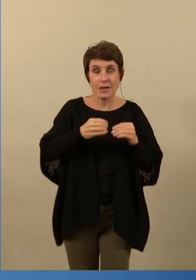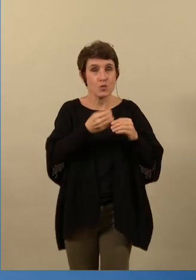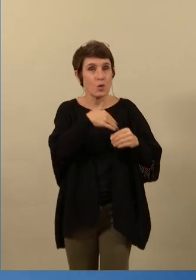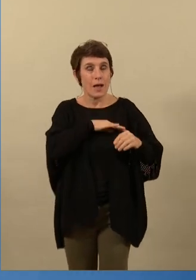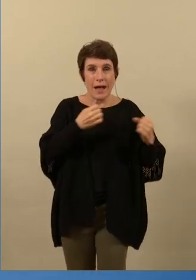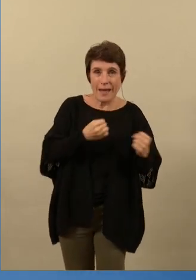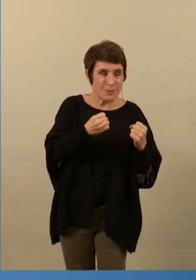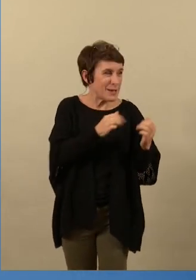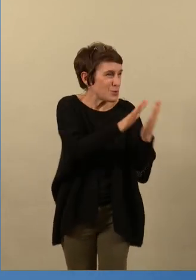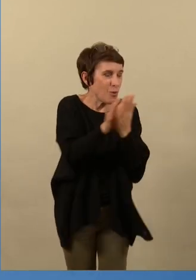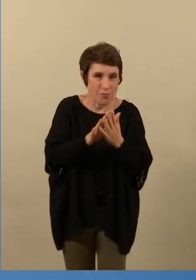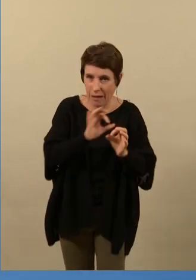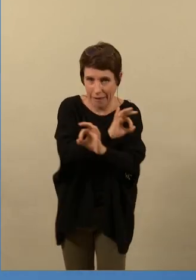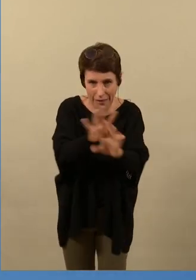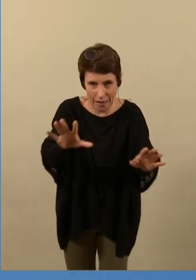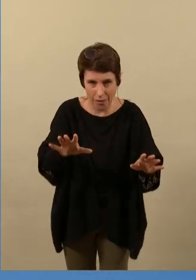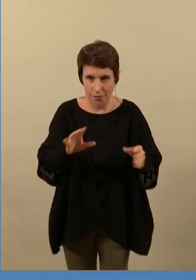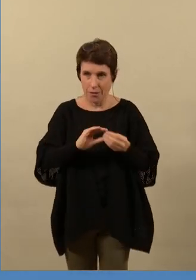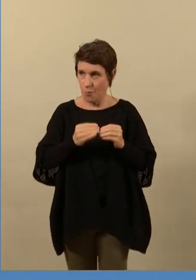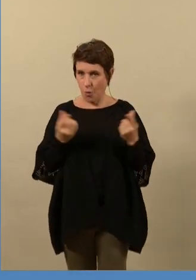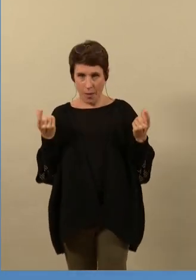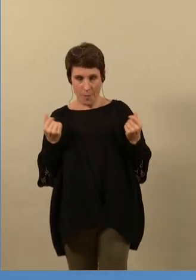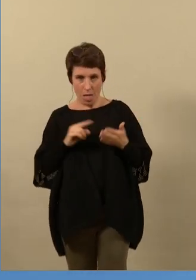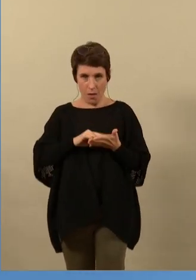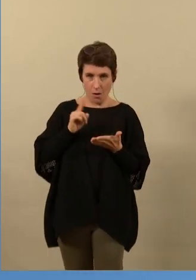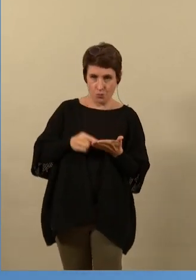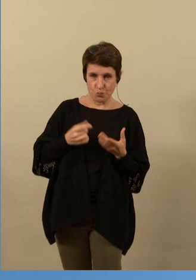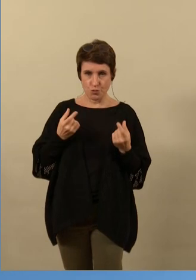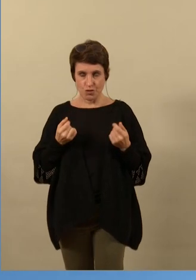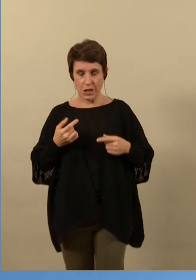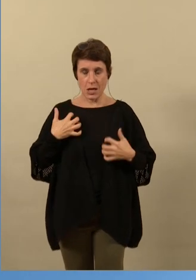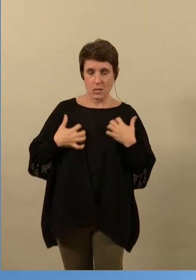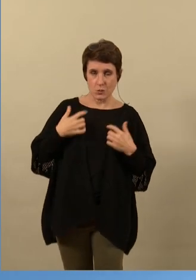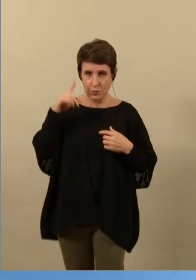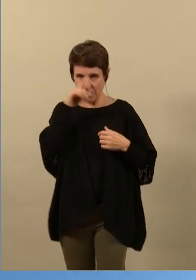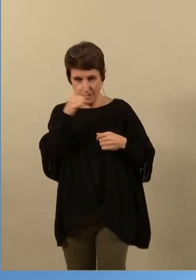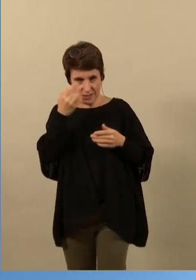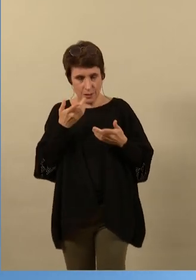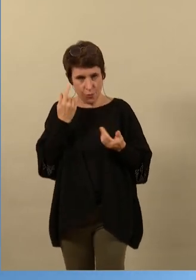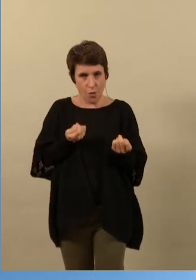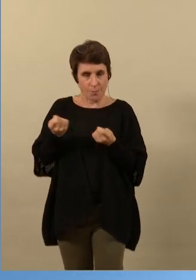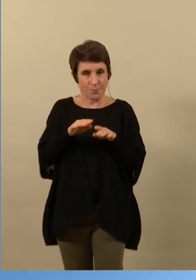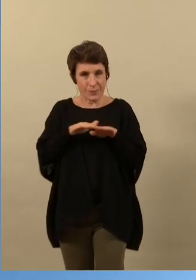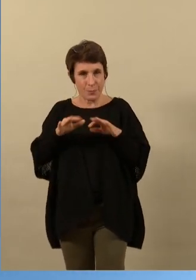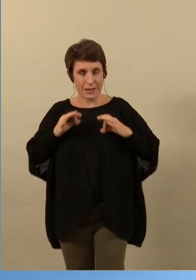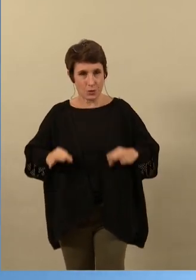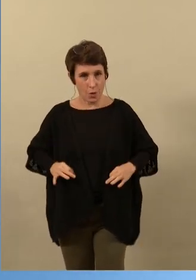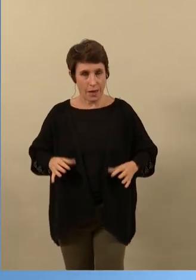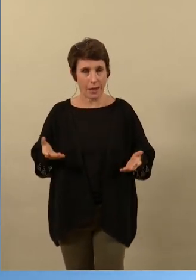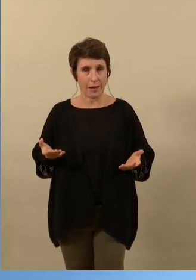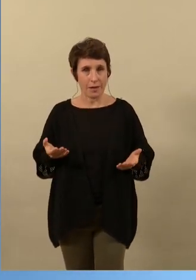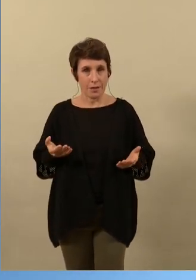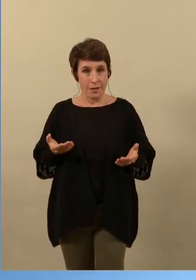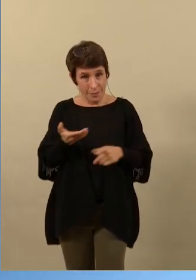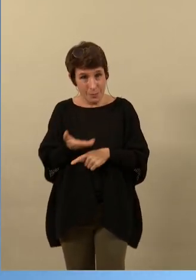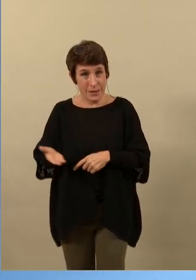intervient dans un contexte de tension budgétaire pour les organisatrices et organisateurs d'accueil périscola alors qu'elle et il ont plus que